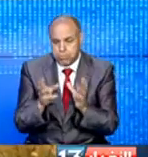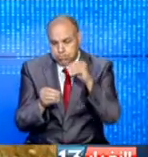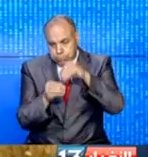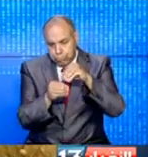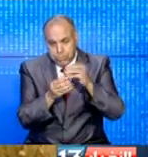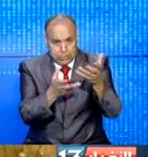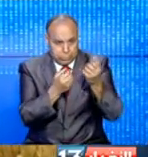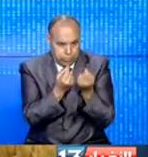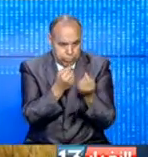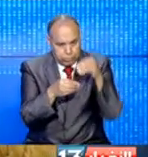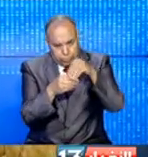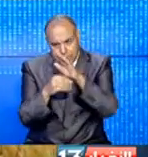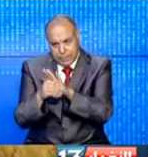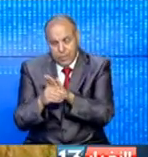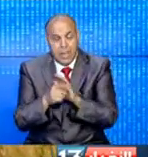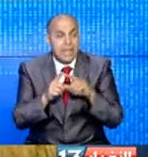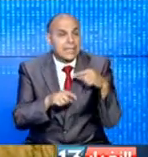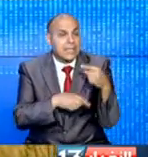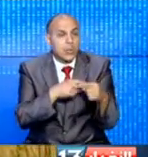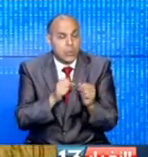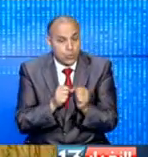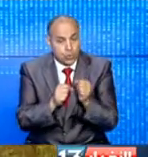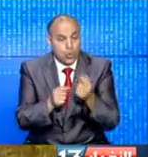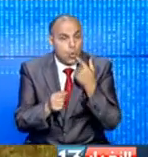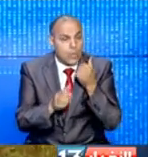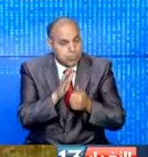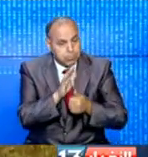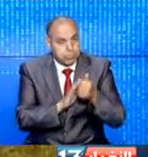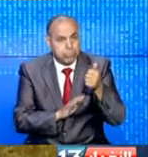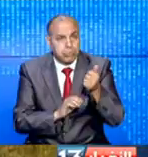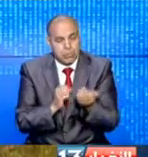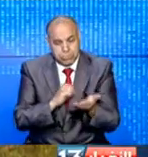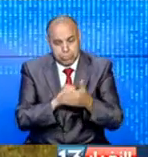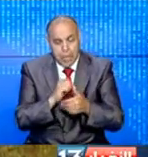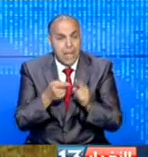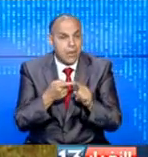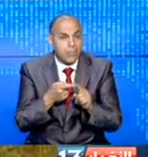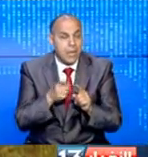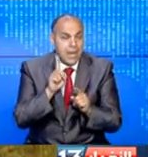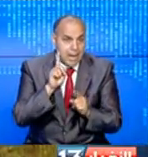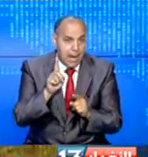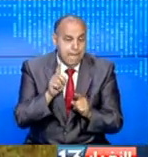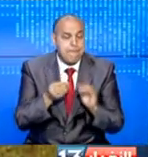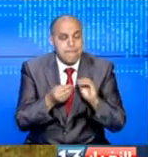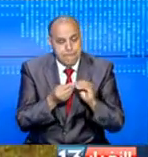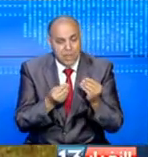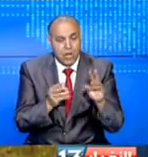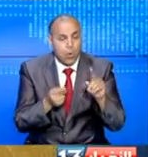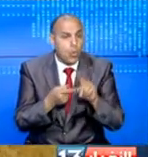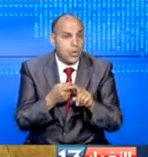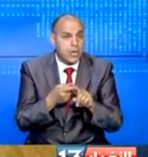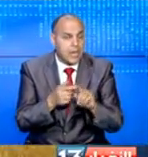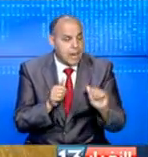قبول الانتاج وتامينه تتواصل الجهود لانجاح عمليه تجميع الصعبه رغم عديد الاشكاليات التي